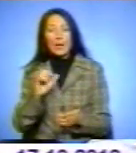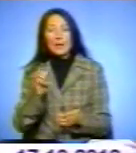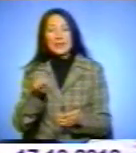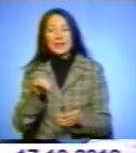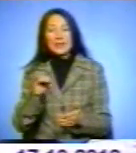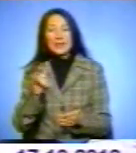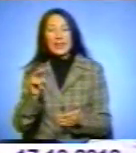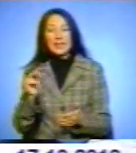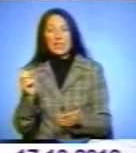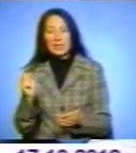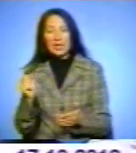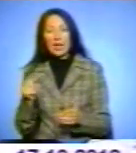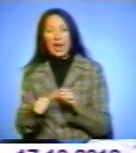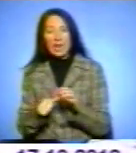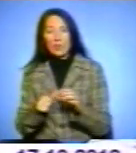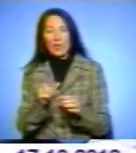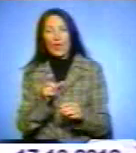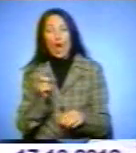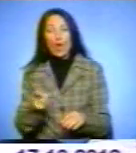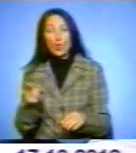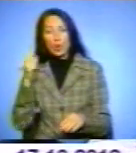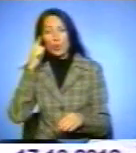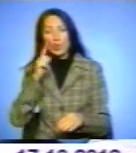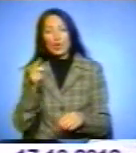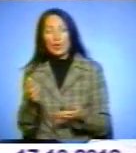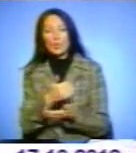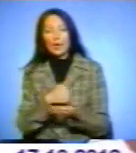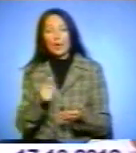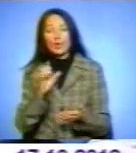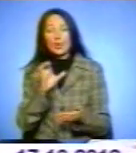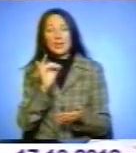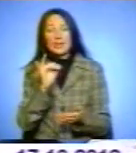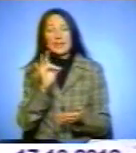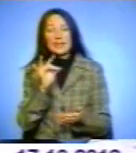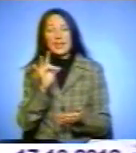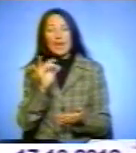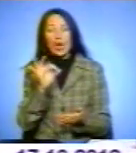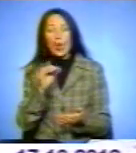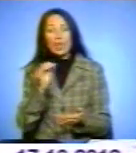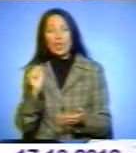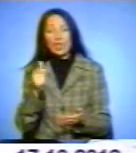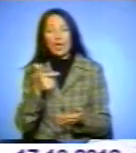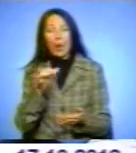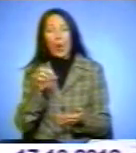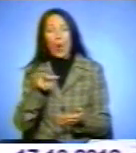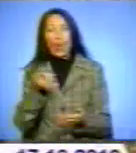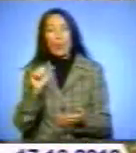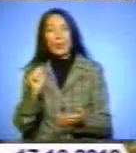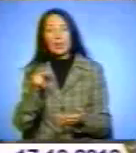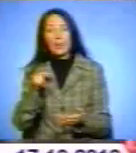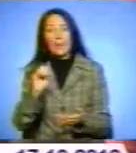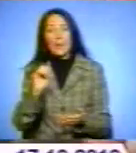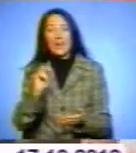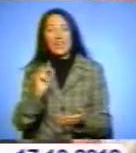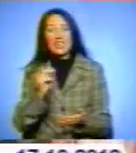що вони збирають сироїшки, голубинки, які маскують, ну, а бліда поганка маскується якраз під них, під сироїшки, печериці. На